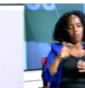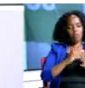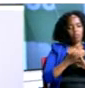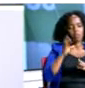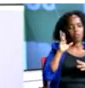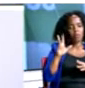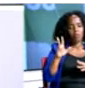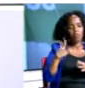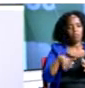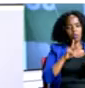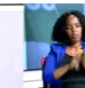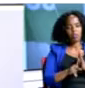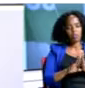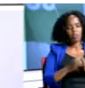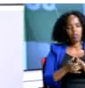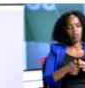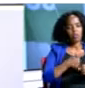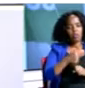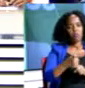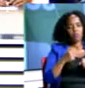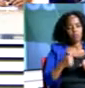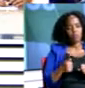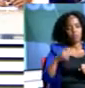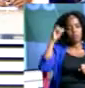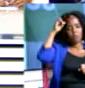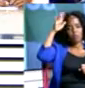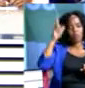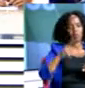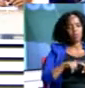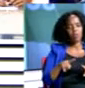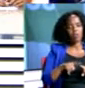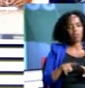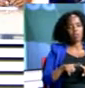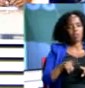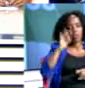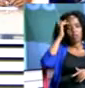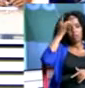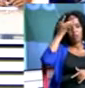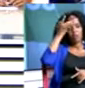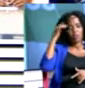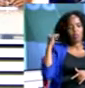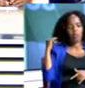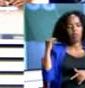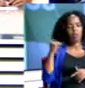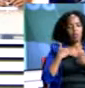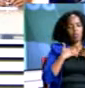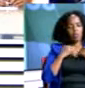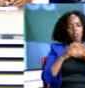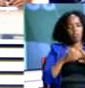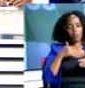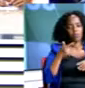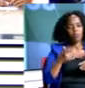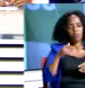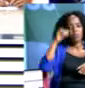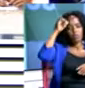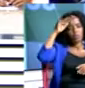qofa ijjeessa lubbuu dabarsuu danda'a. Sunis namootan adda addaa ta'uu danda'a. Namootan dhibee miiltoo qabaatan ta'uu danda'a. Kan jedhu kan